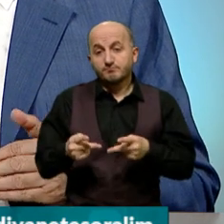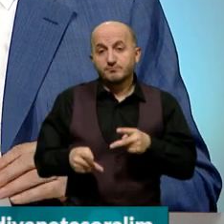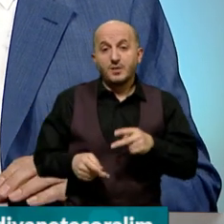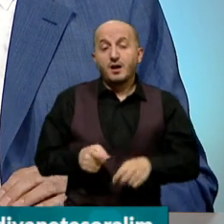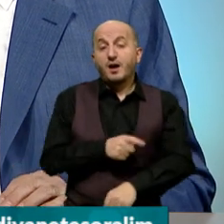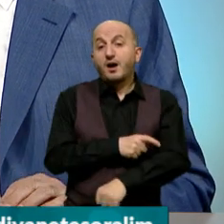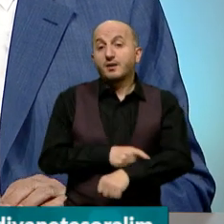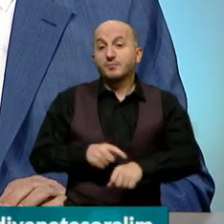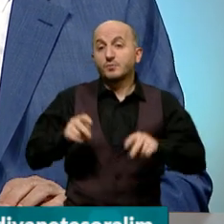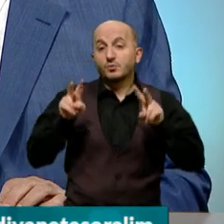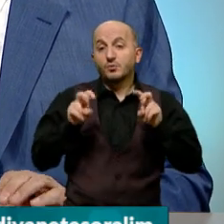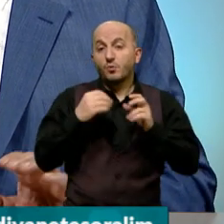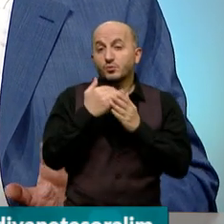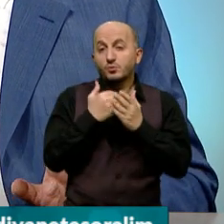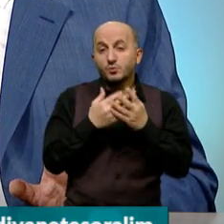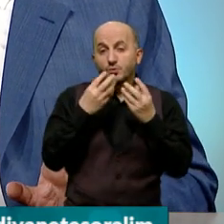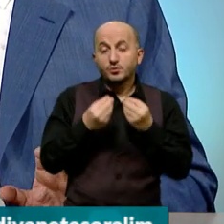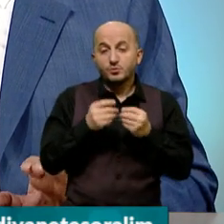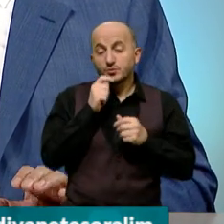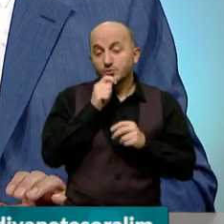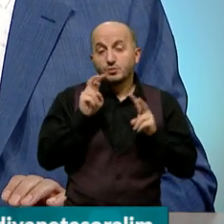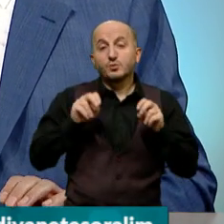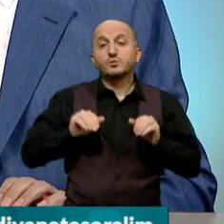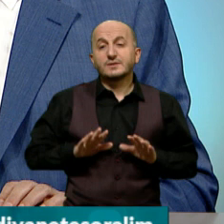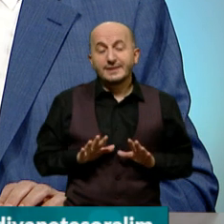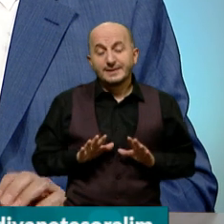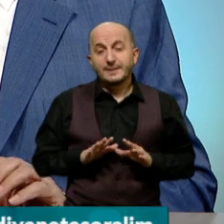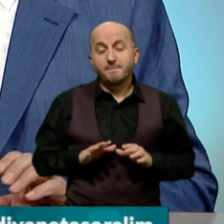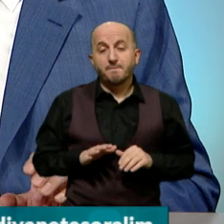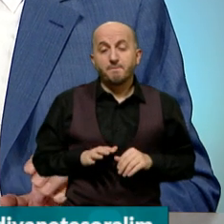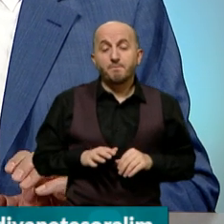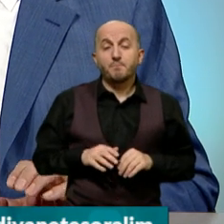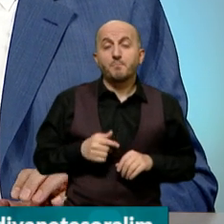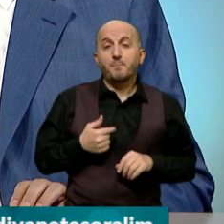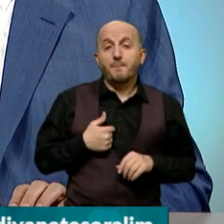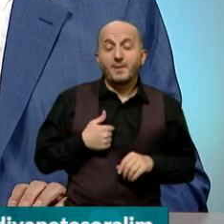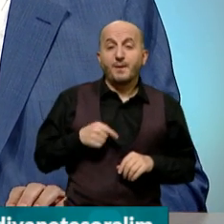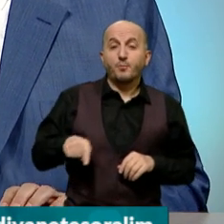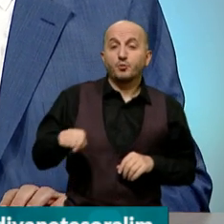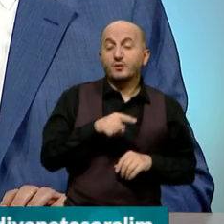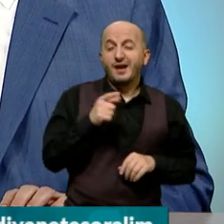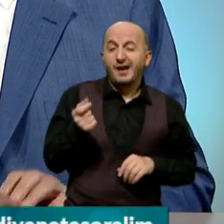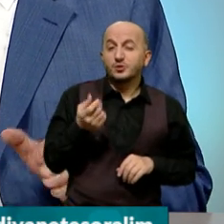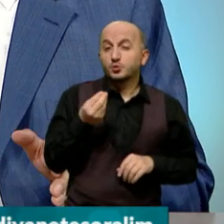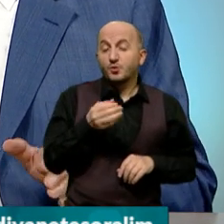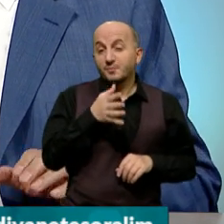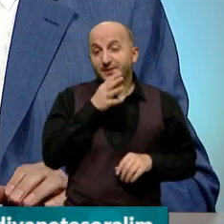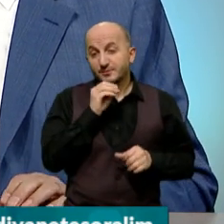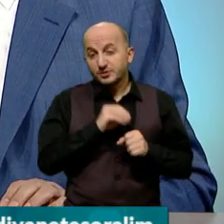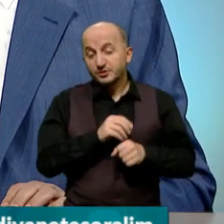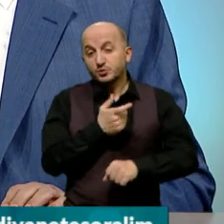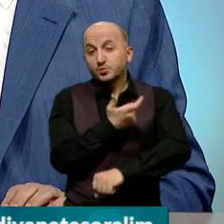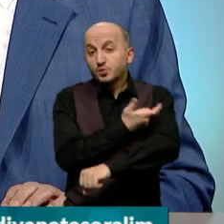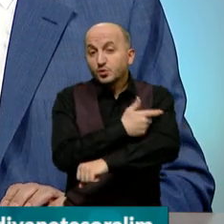mahremiyet konularının oluşması söz konusu değil. Ama diyor ki ben bunları az çok bildiğim için çocuk aldım, hı